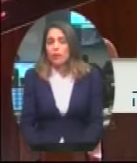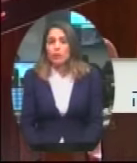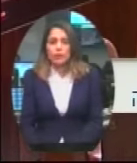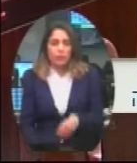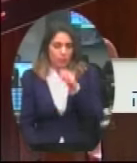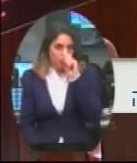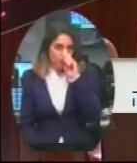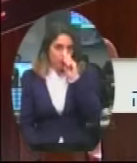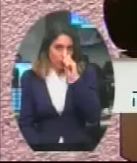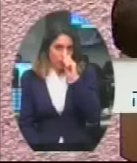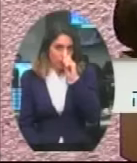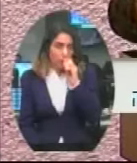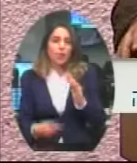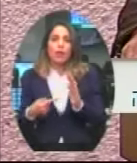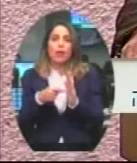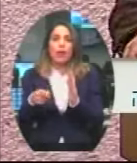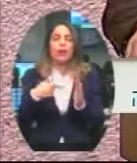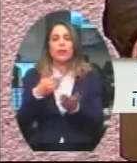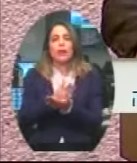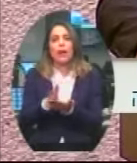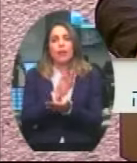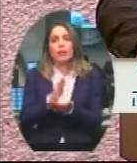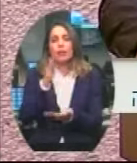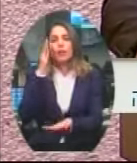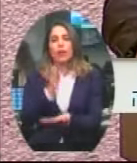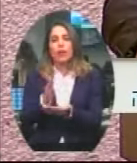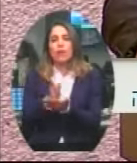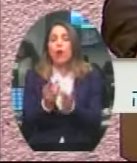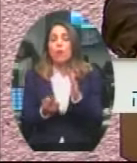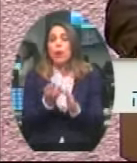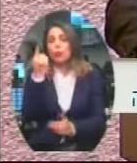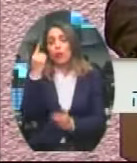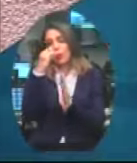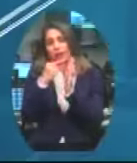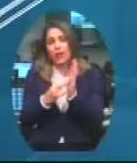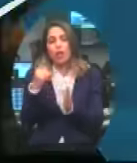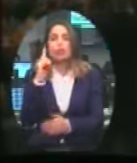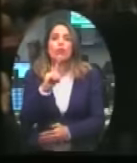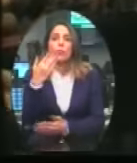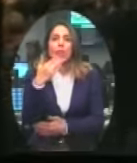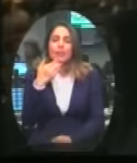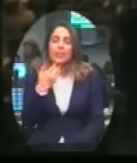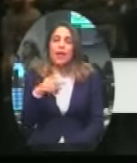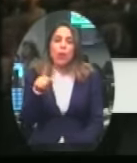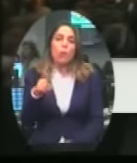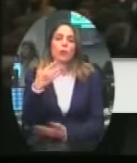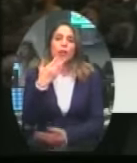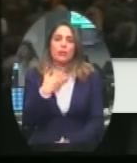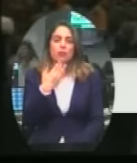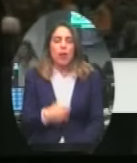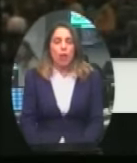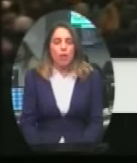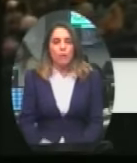ולכן אני החלטתי כמחווה לקבוע לראשונה בחקיקה כשמה של מדינת ישראל הוא מדינת ישראל. יום הזיכרון